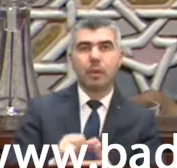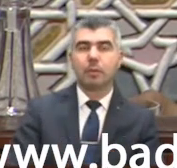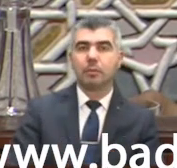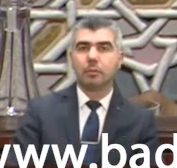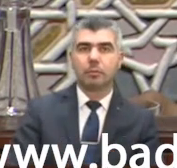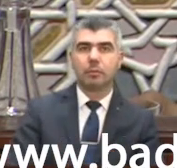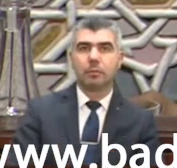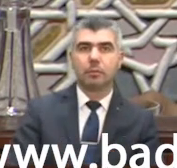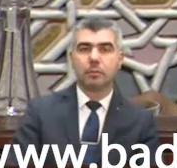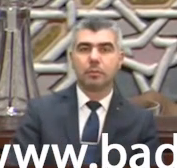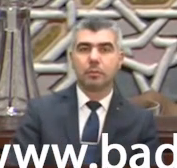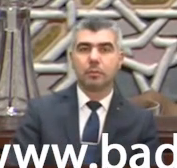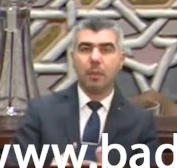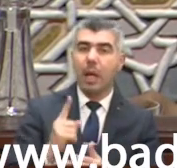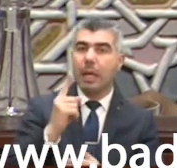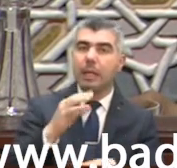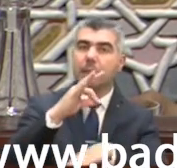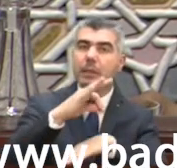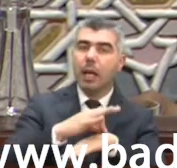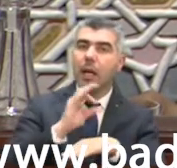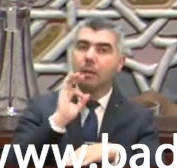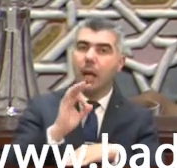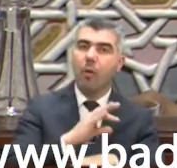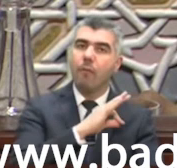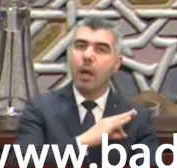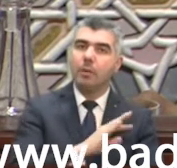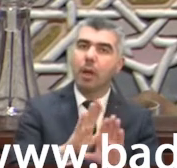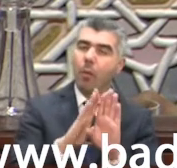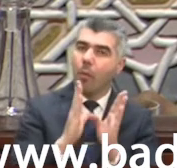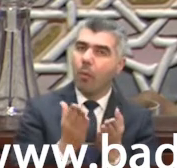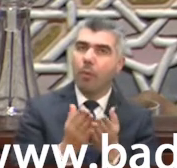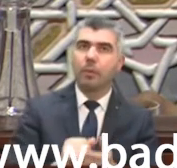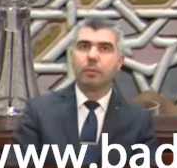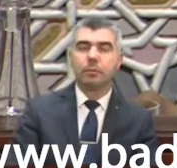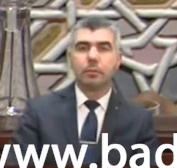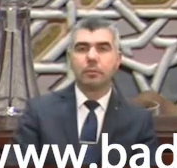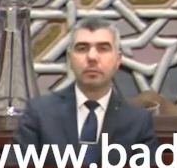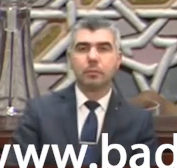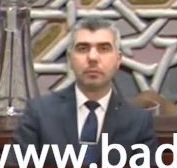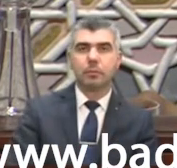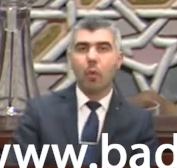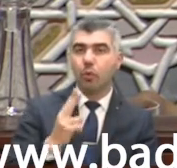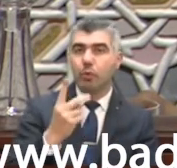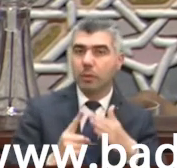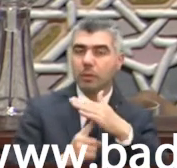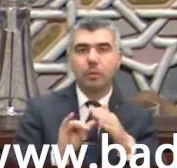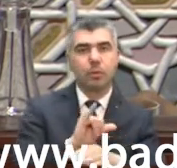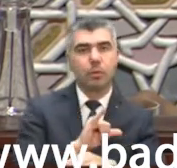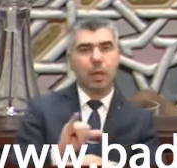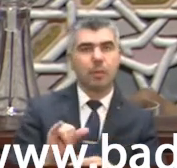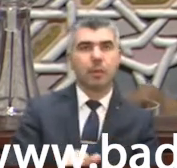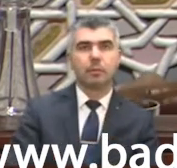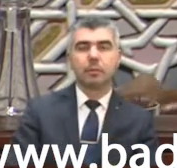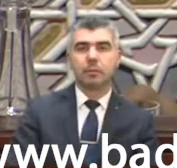عند لا السيد النائب عندك دقيقه، استفدت من دقيقه كامله، ما يمكنش نعطيك جوج نقط نظام.